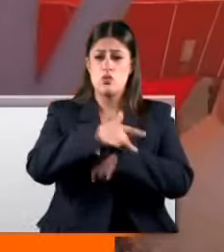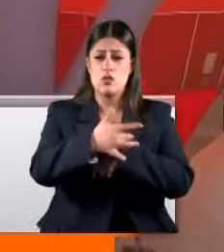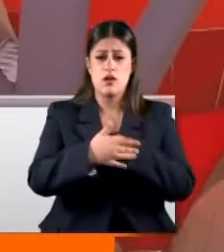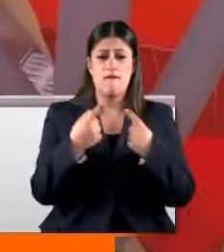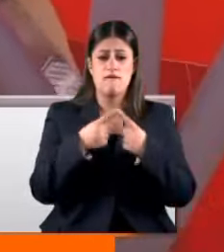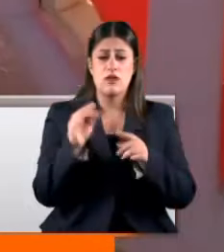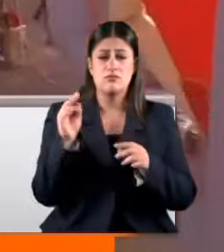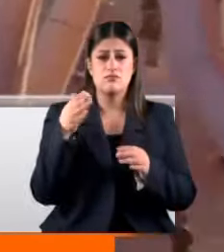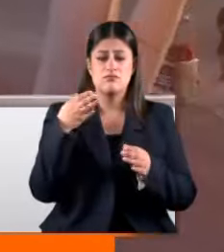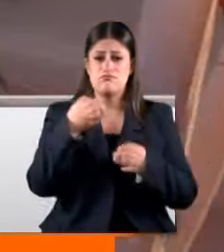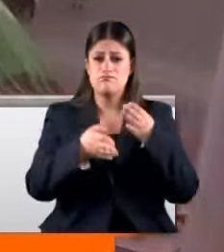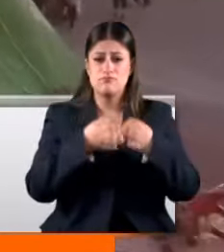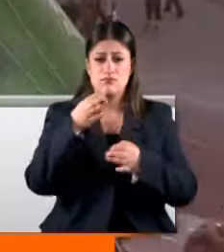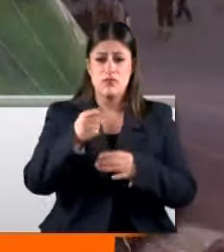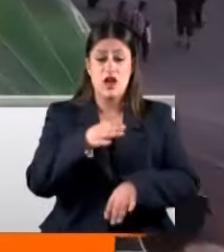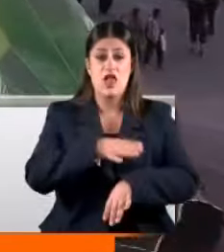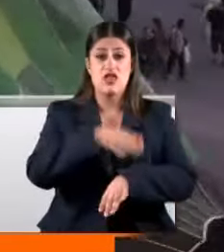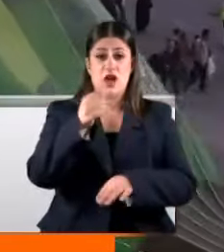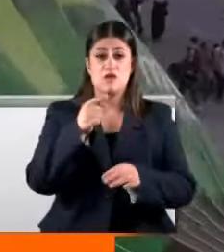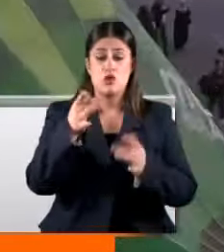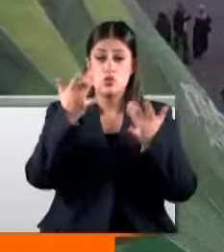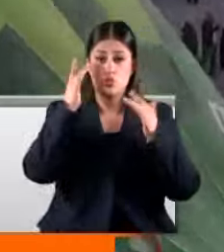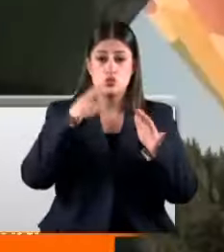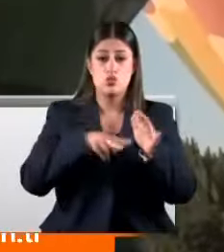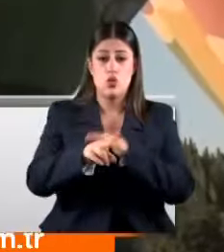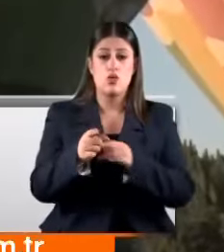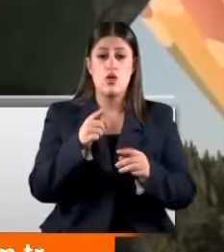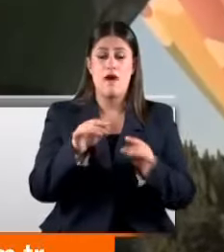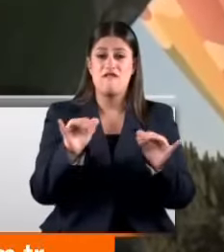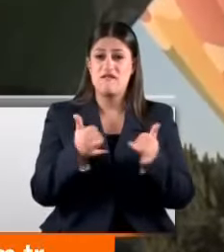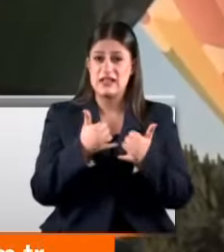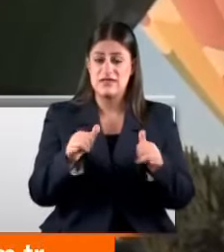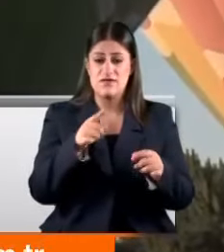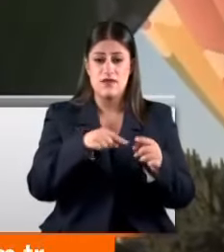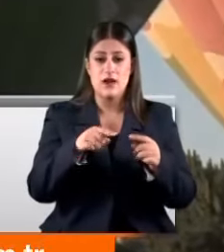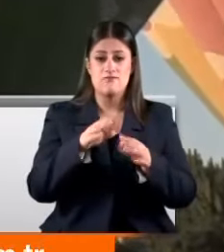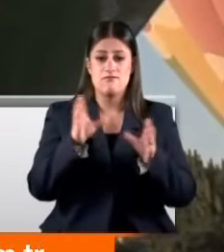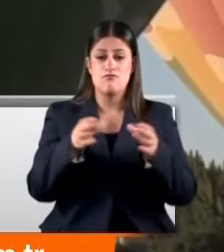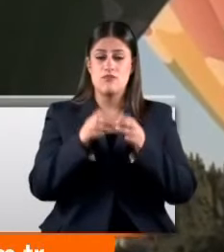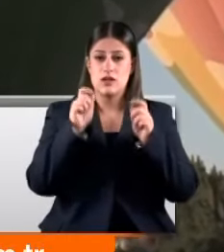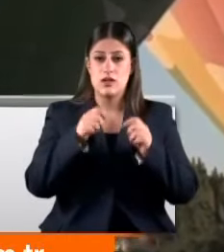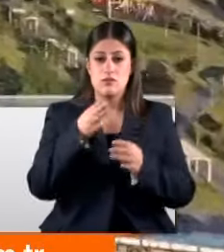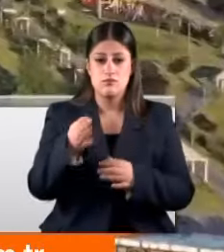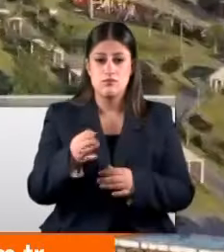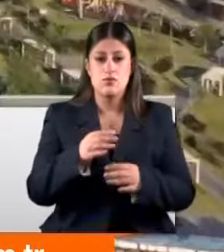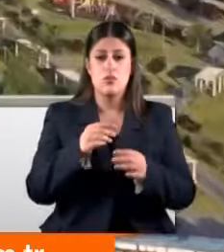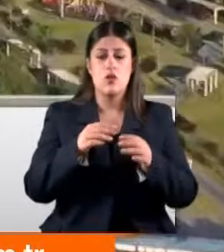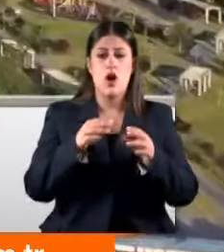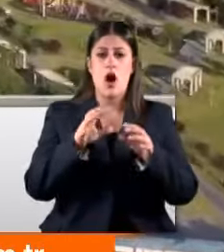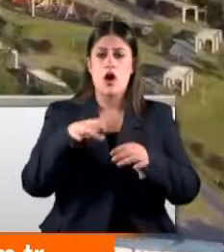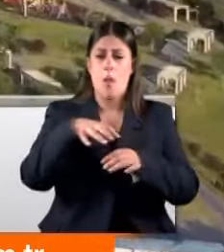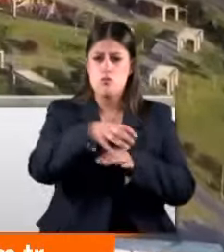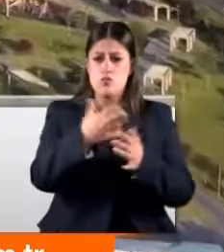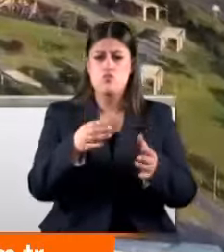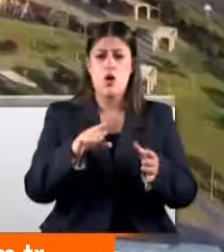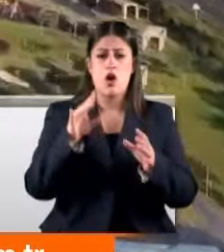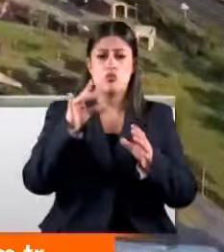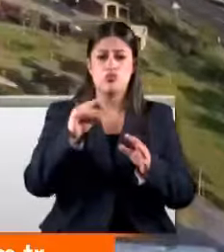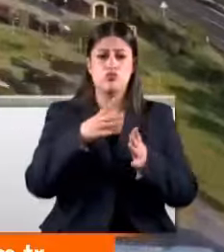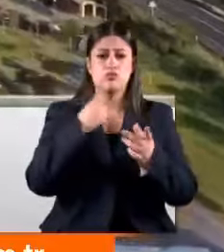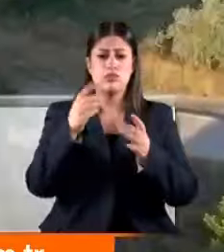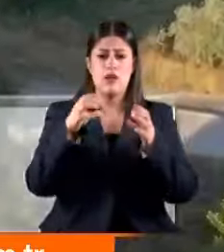ilk ışığıyla Nevşehir Kültür Yolu Festivali'nde bir araya geldi. Pilotlar kurbağa, fil, kaplumbağa, kalp, kurt gibi